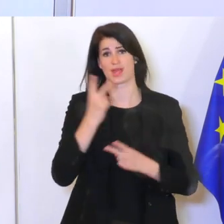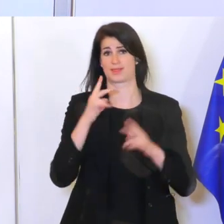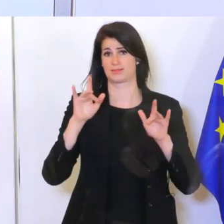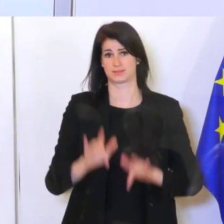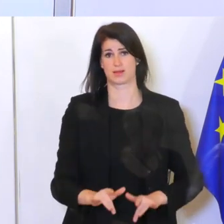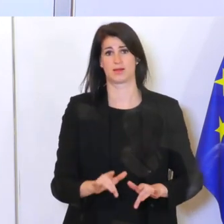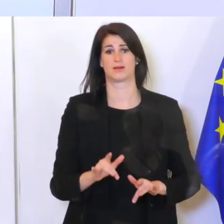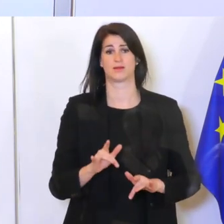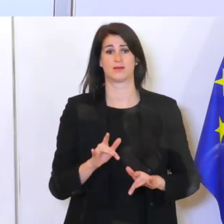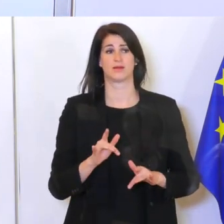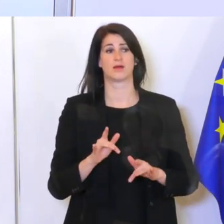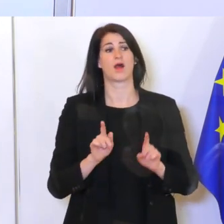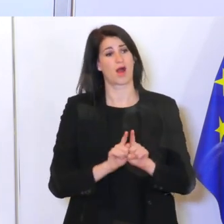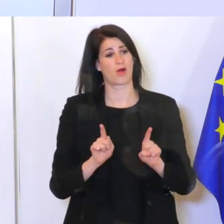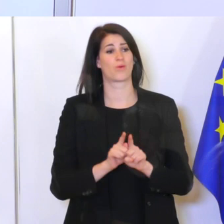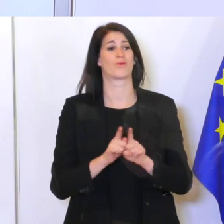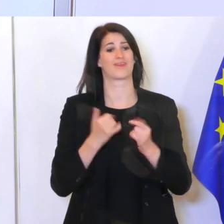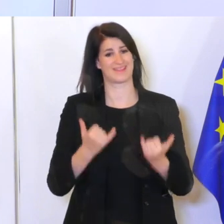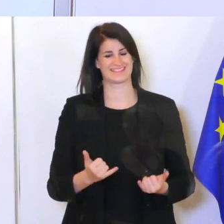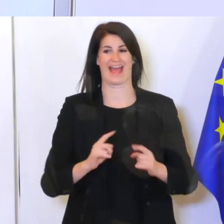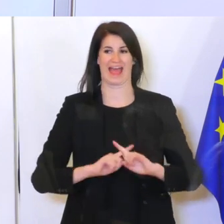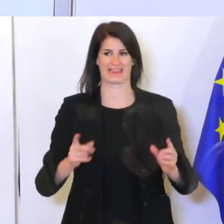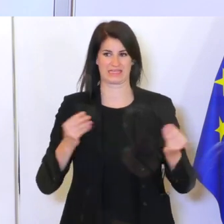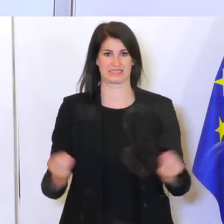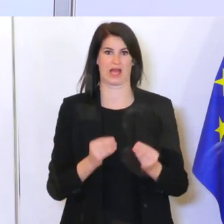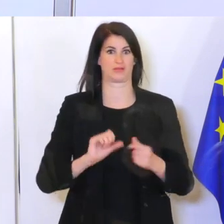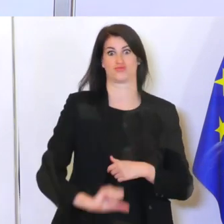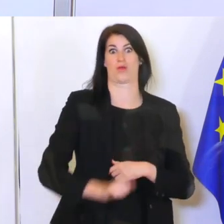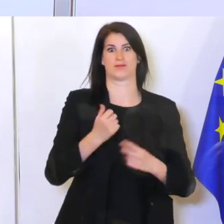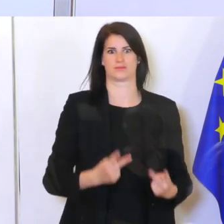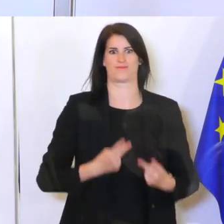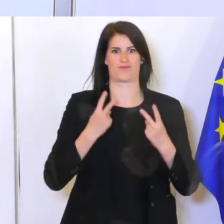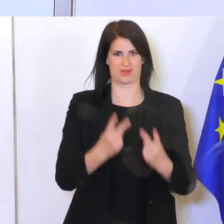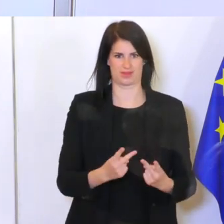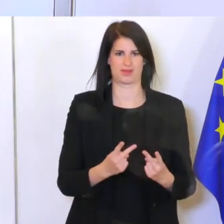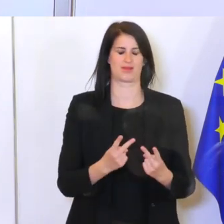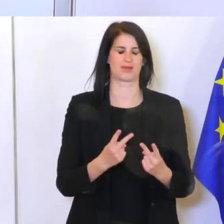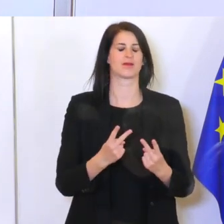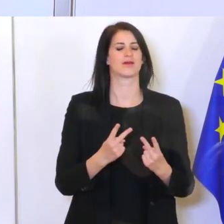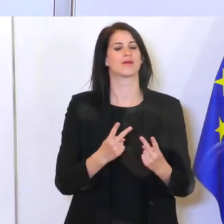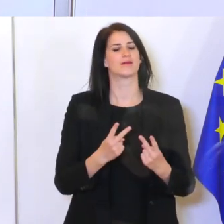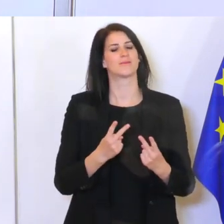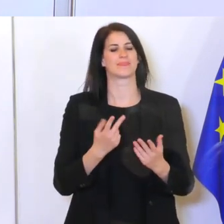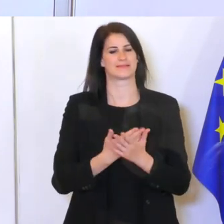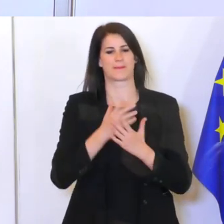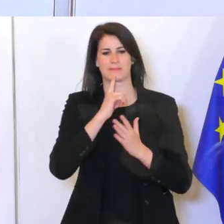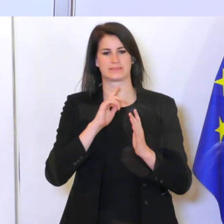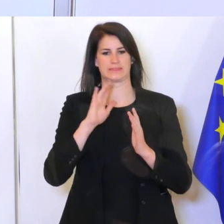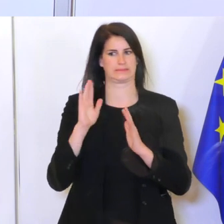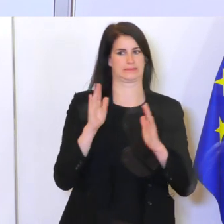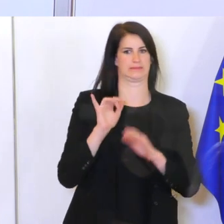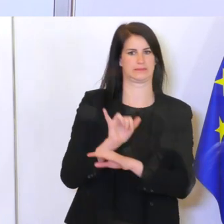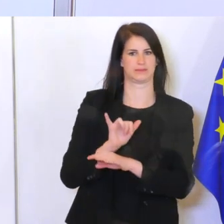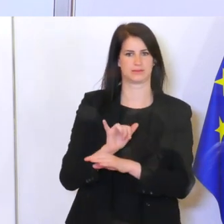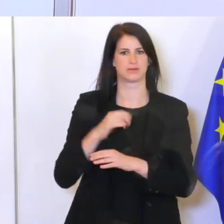anderer Wert vorübergehend jedenfalls in den Vordergrund getreten ist. Es wird hier langfristig immer eine Abwägung bleiben, aber dass es auch um den Schutz